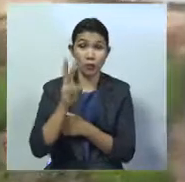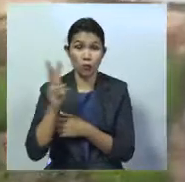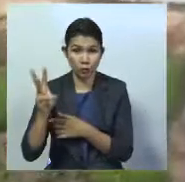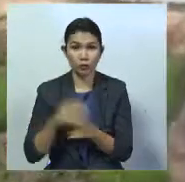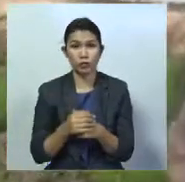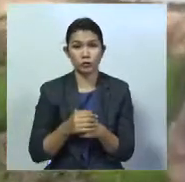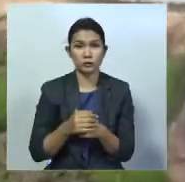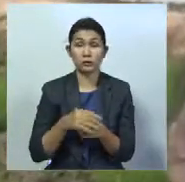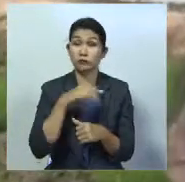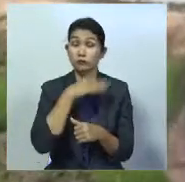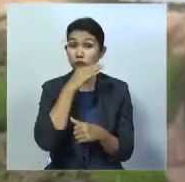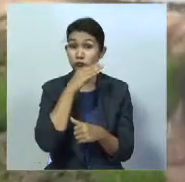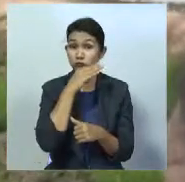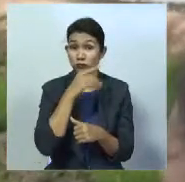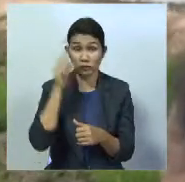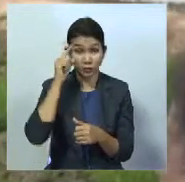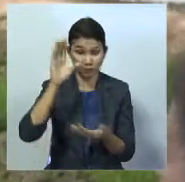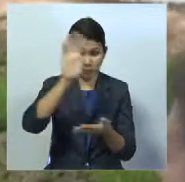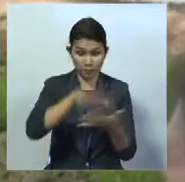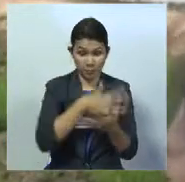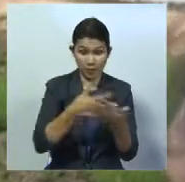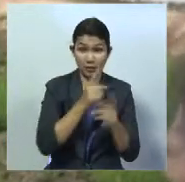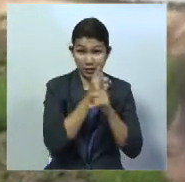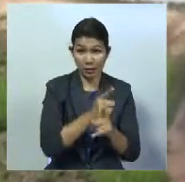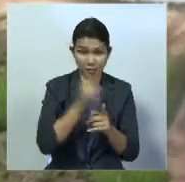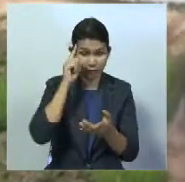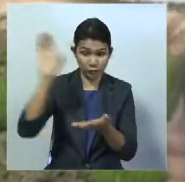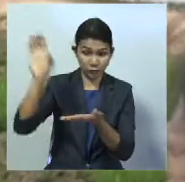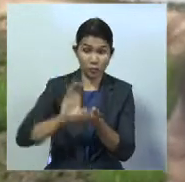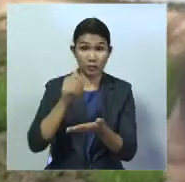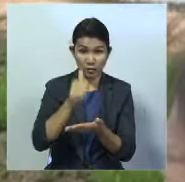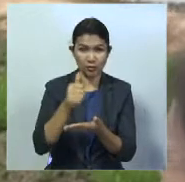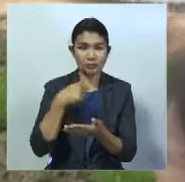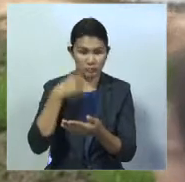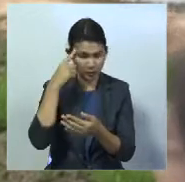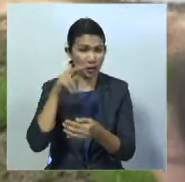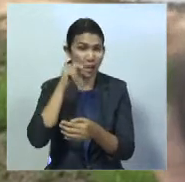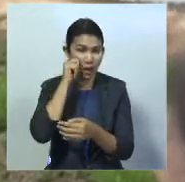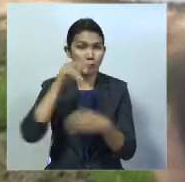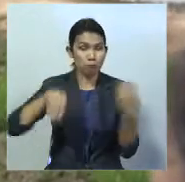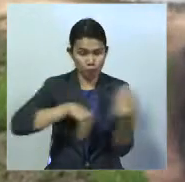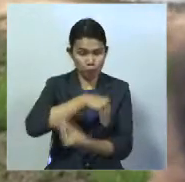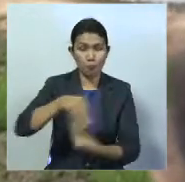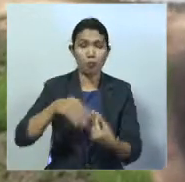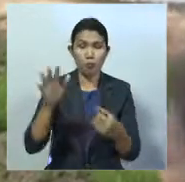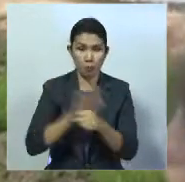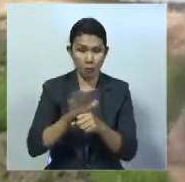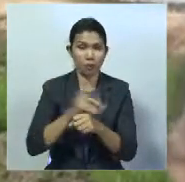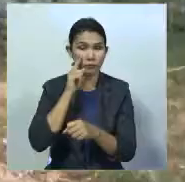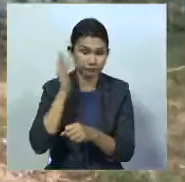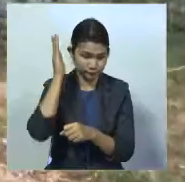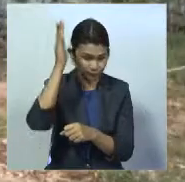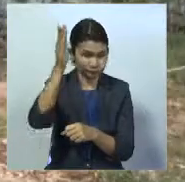ไว้ก็ถ้าได้มาตามที่เราวางแผนไว้เนี่ยก็จะสามารถมีปริมาณน้ำเพียงพอที่จะใช้เพื่อการประปาต่อไปในอนา